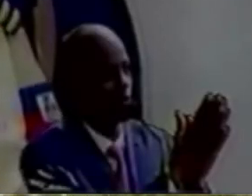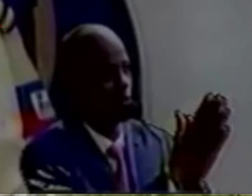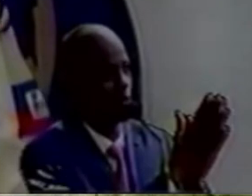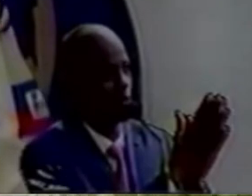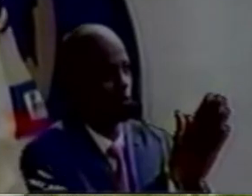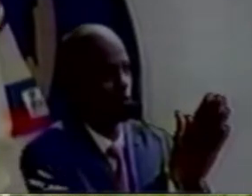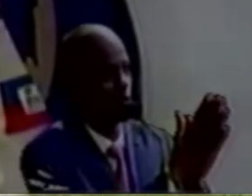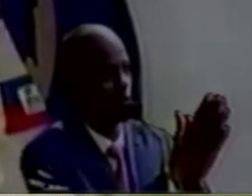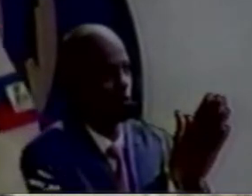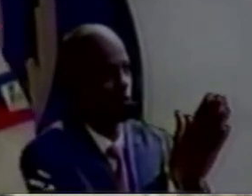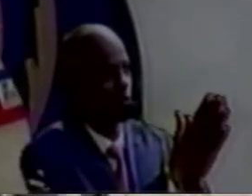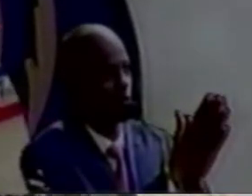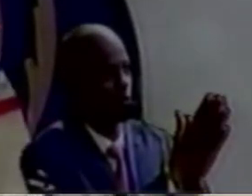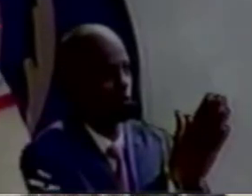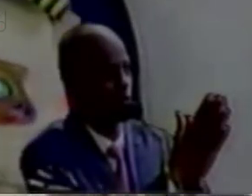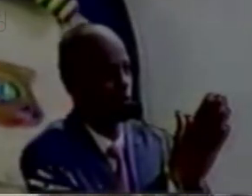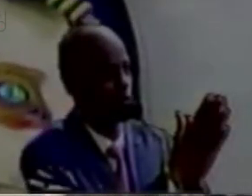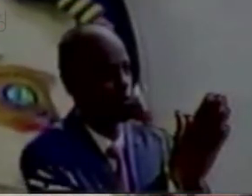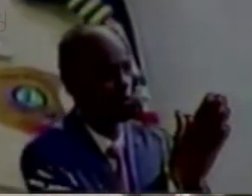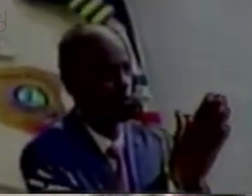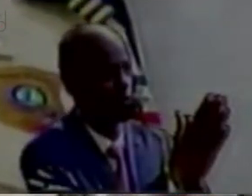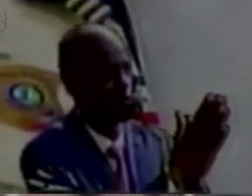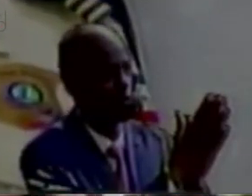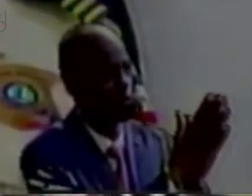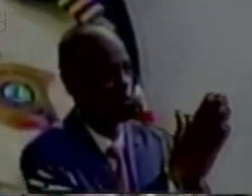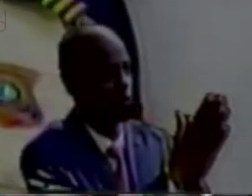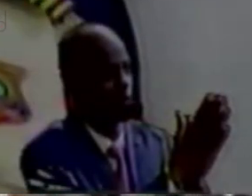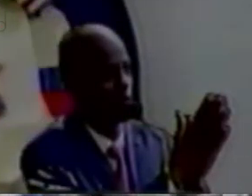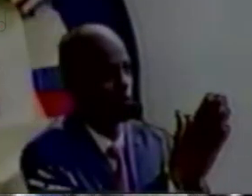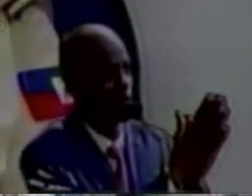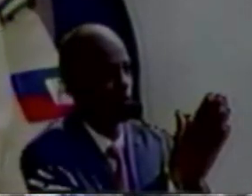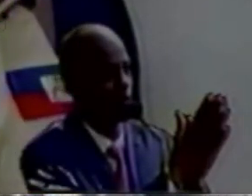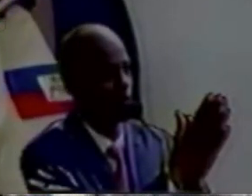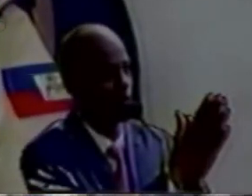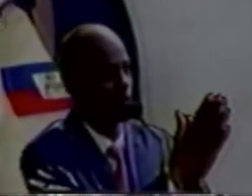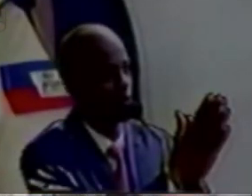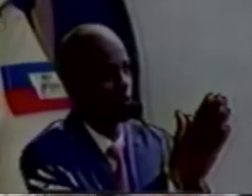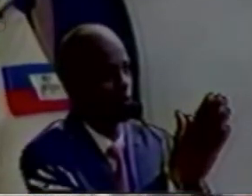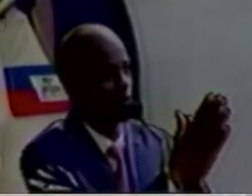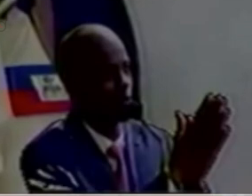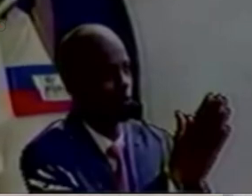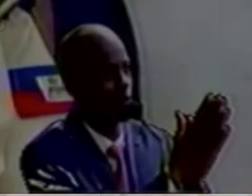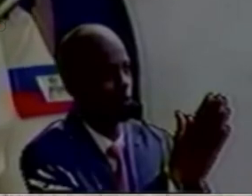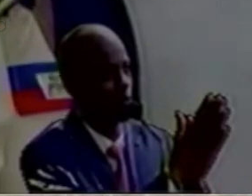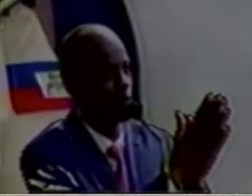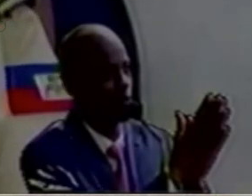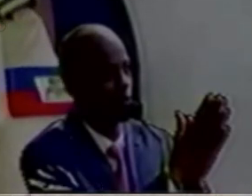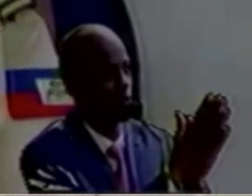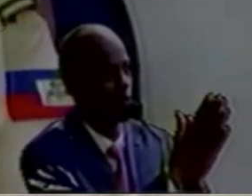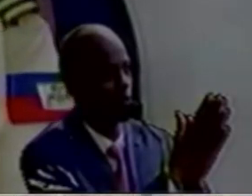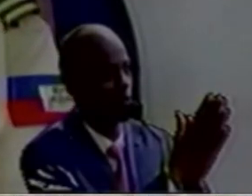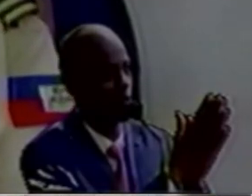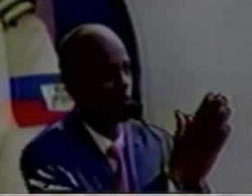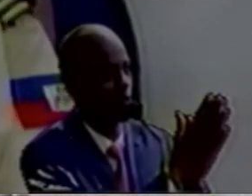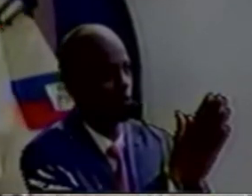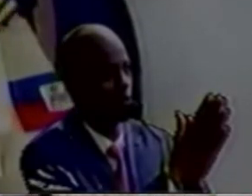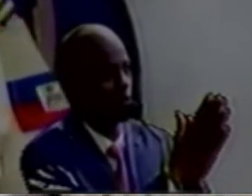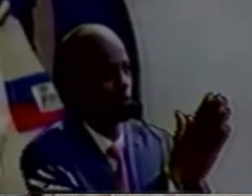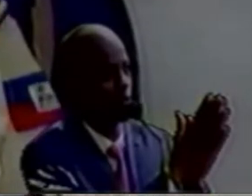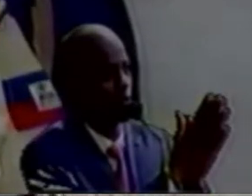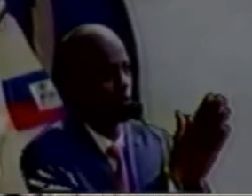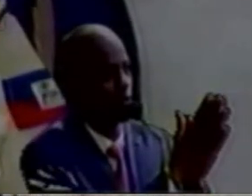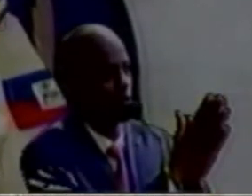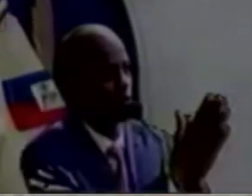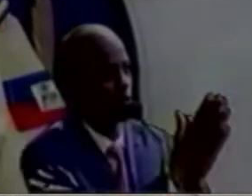relais encore ou a jeune monde qui pour répondre nous. Que déjà escorte là rivé mener 14